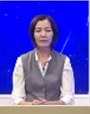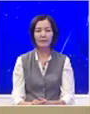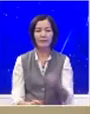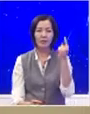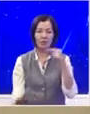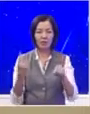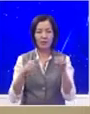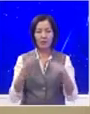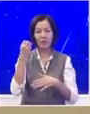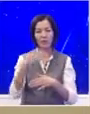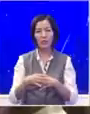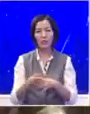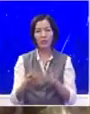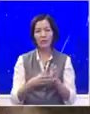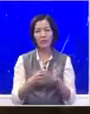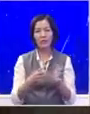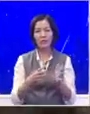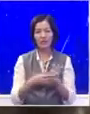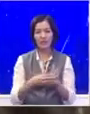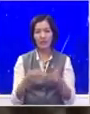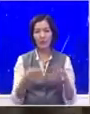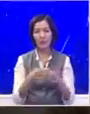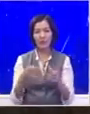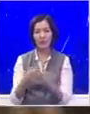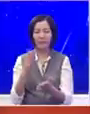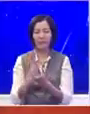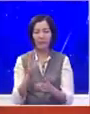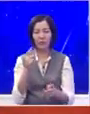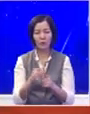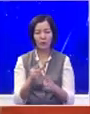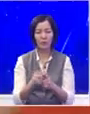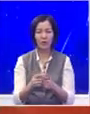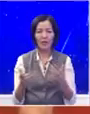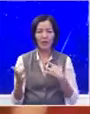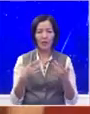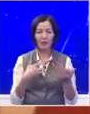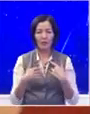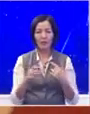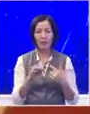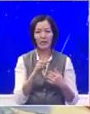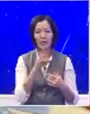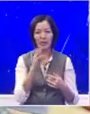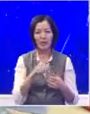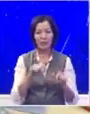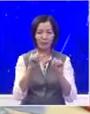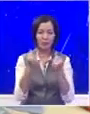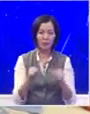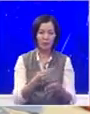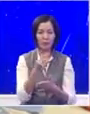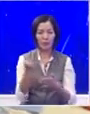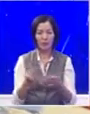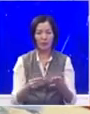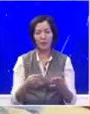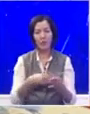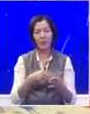Шығармашылық орталықта бұған қоса 8 үйірме бар. Шешендік өнер, вокал, актерлік шеберлік, оригами, батик, мүсіндеу, кестелеу, тоқыма,